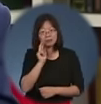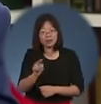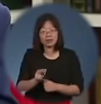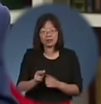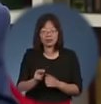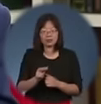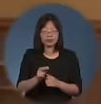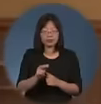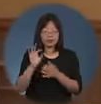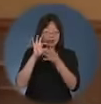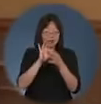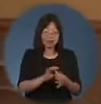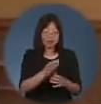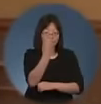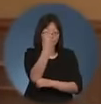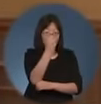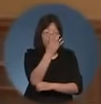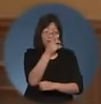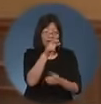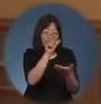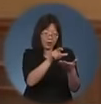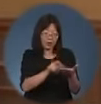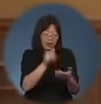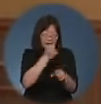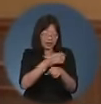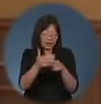하셨으니까 매번 연제